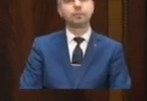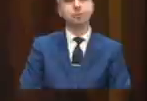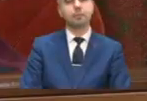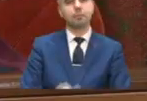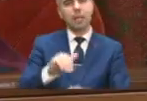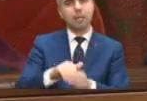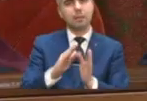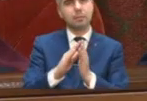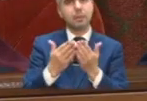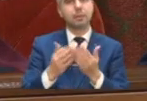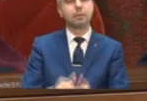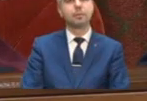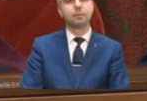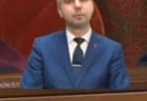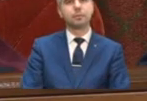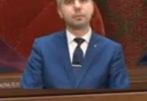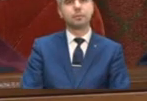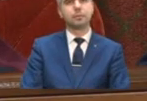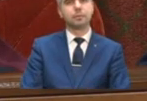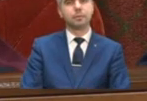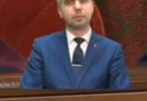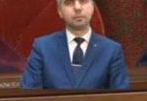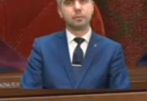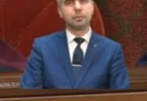للمجموعه النيابيه للتقدم الاشتراكي، تفضل السيد النائب.